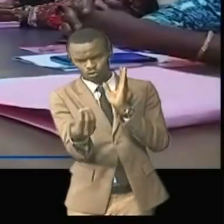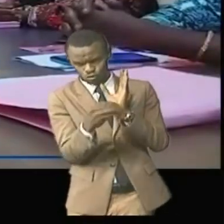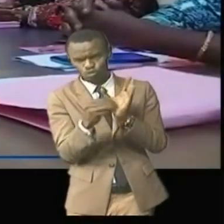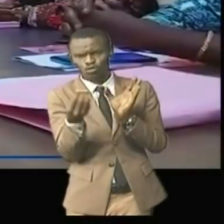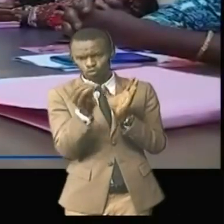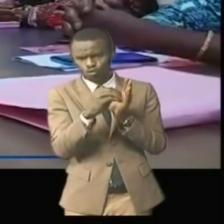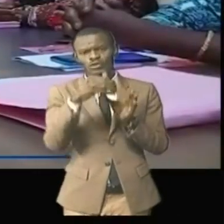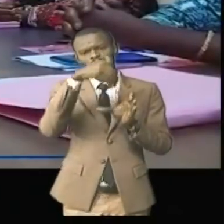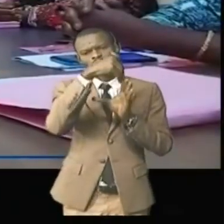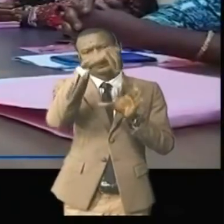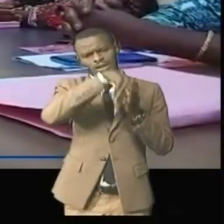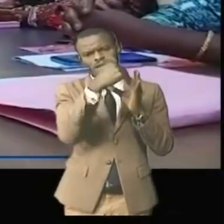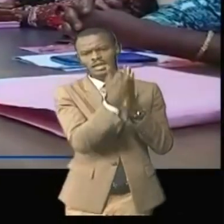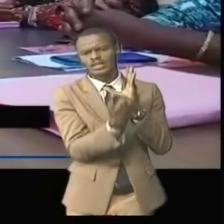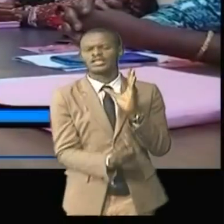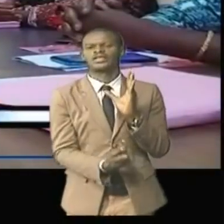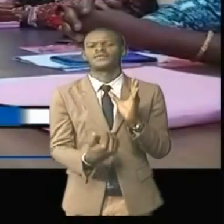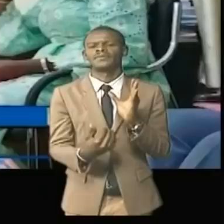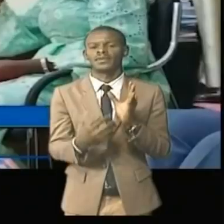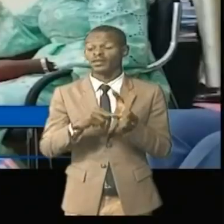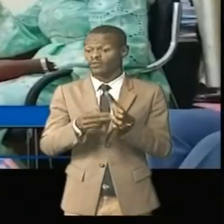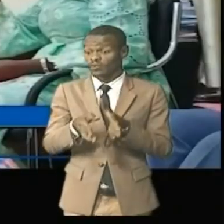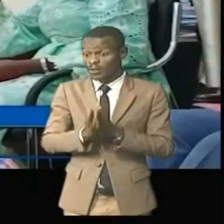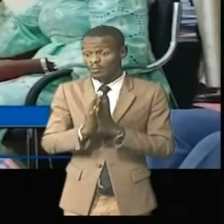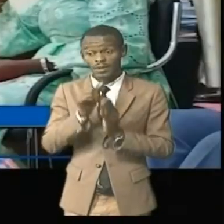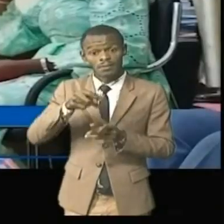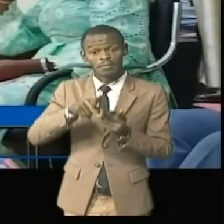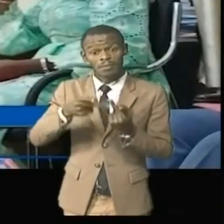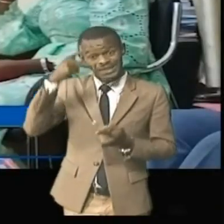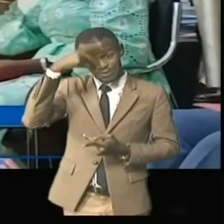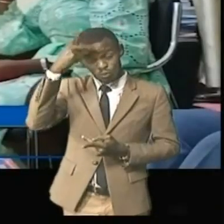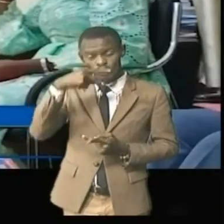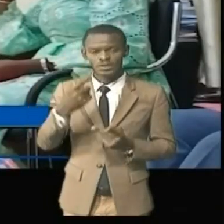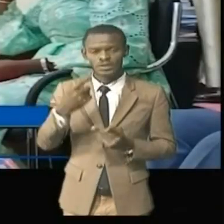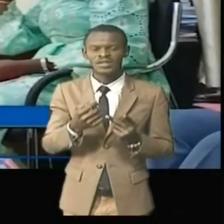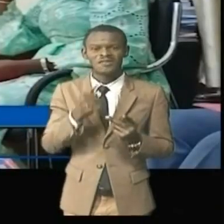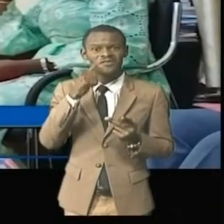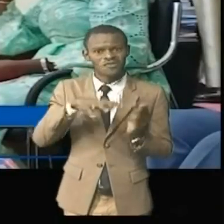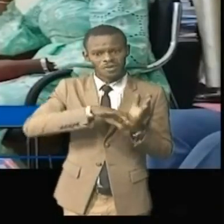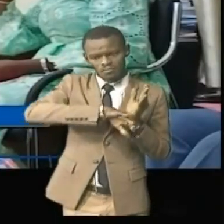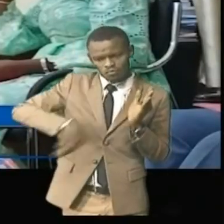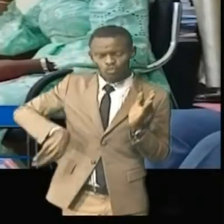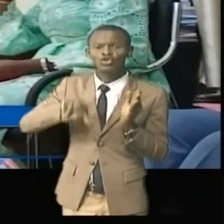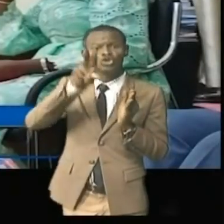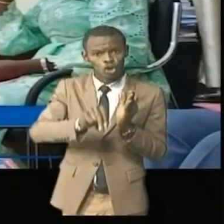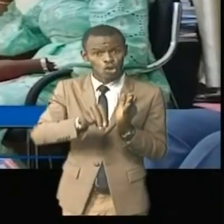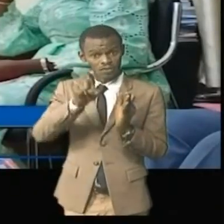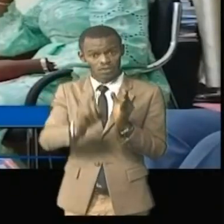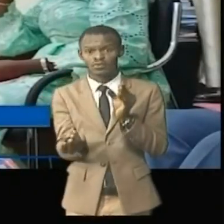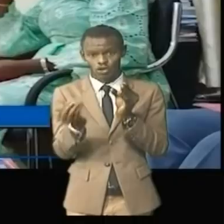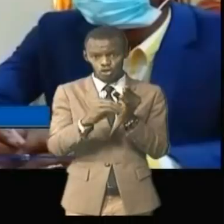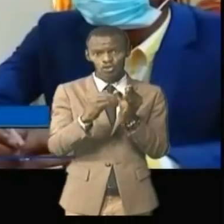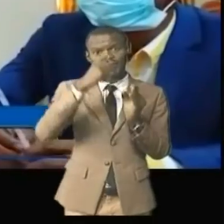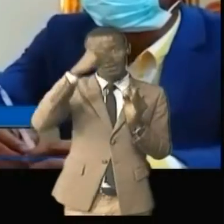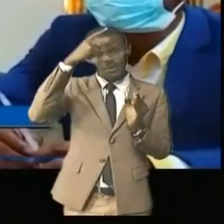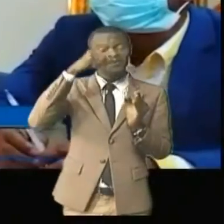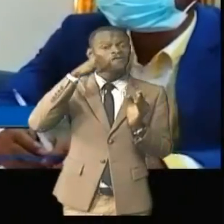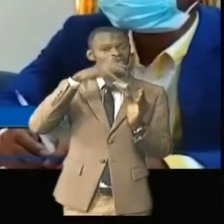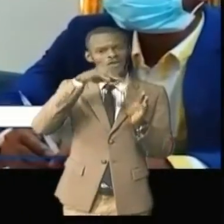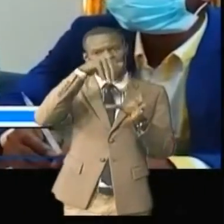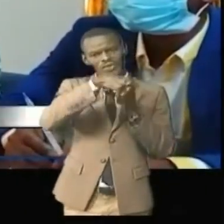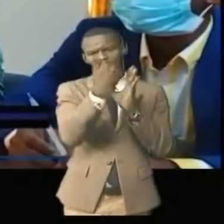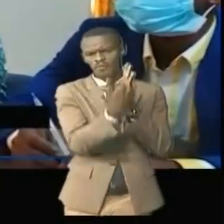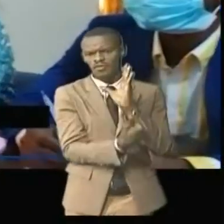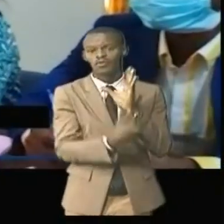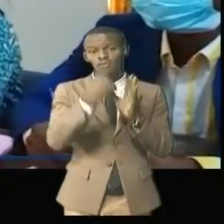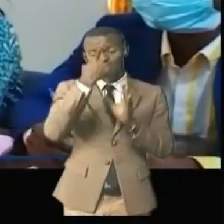partis politiques de ne pas mettre les femmes au second plan dans les partis politiques pour leur permettre d'afficher leurs ambitions politiques, surtout